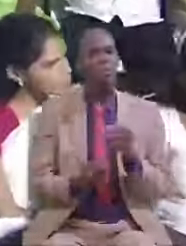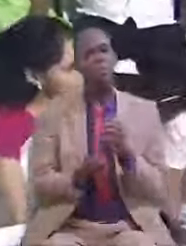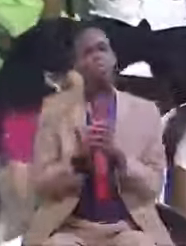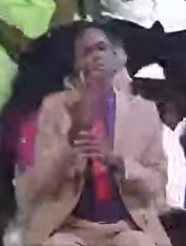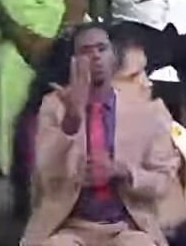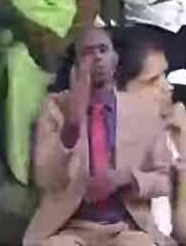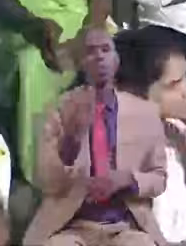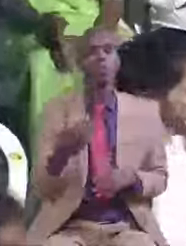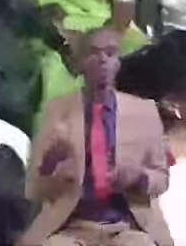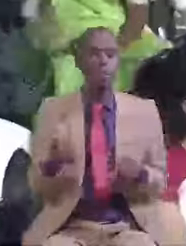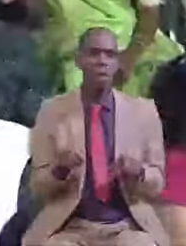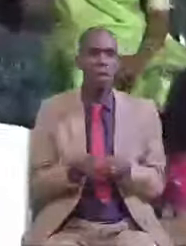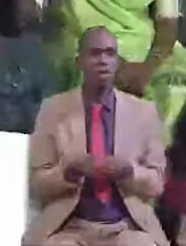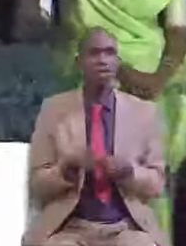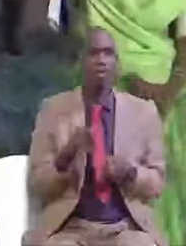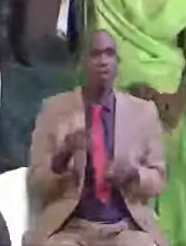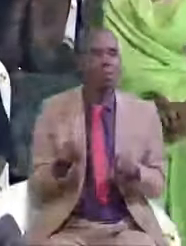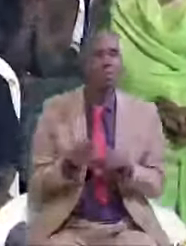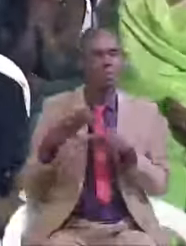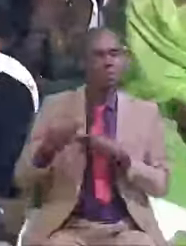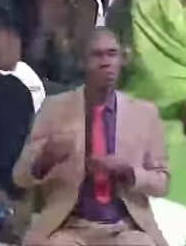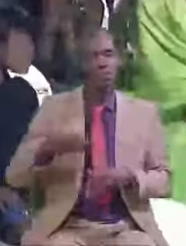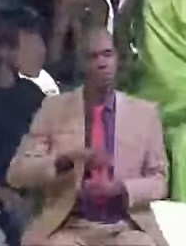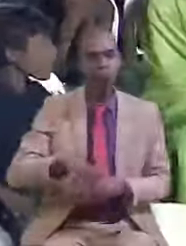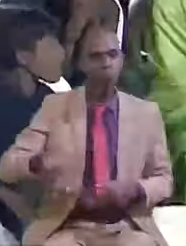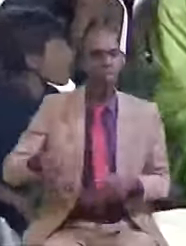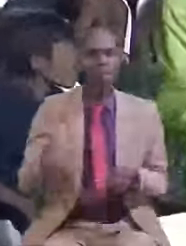comme un rejeton qui sort d'une terre desséchée.